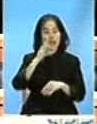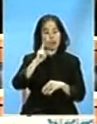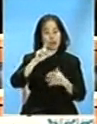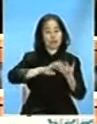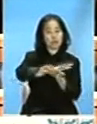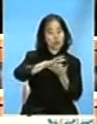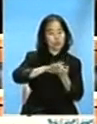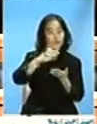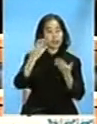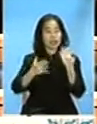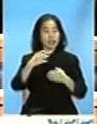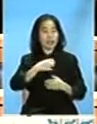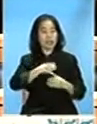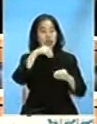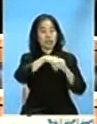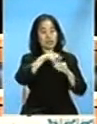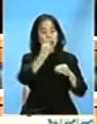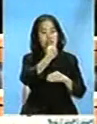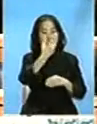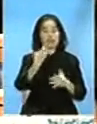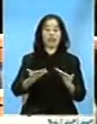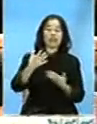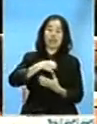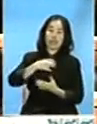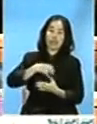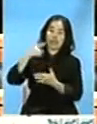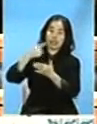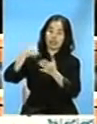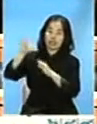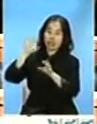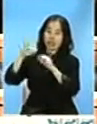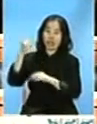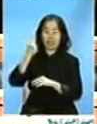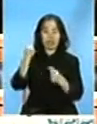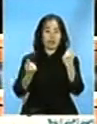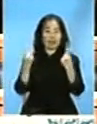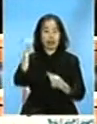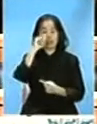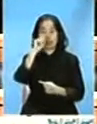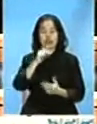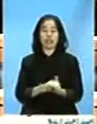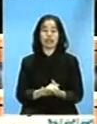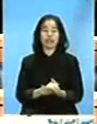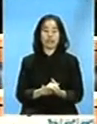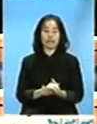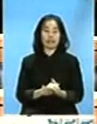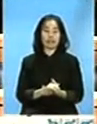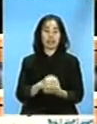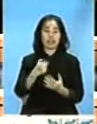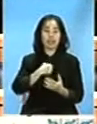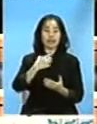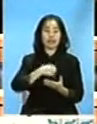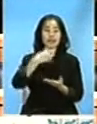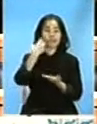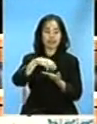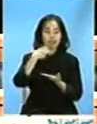เดียวหรือจะมีการสรรหาอย่างเดียวผมกราบเรียนอย่างนี้นะครับเพื่อจะให้สั้นเข้านะครับ อยากจะกราบเรียนว่